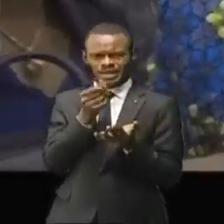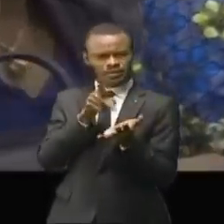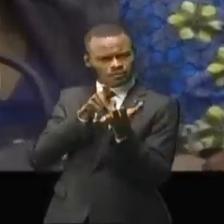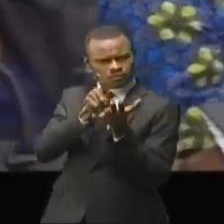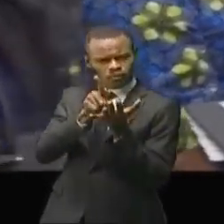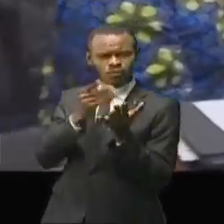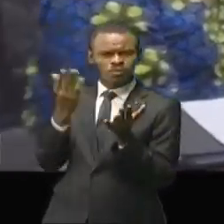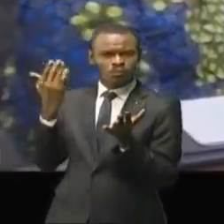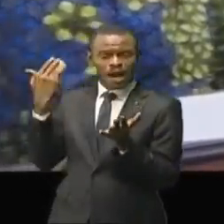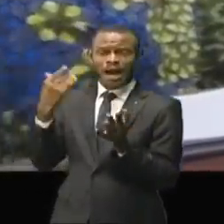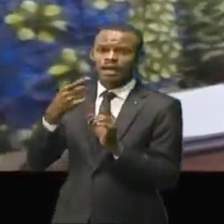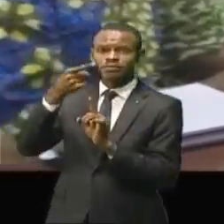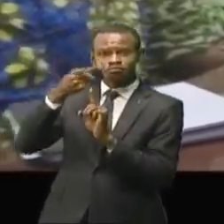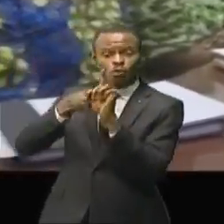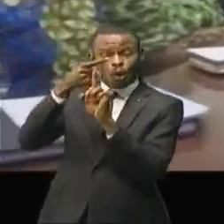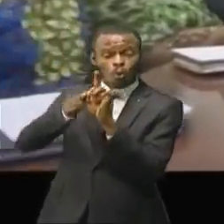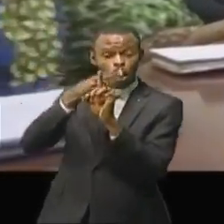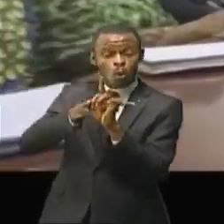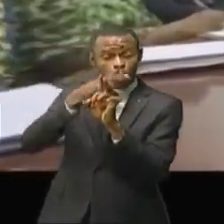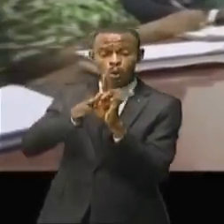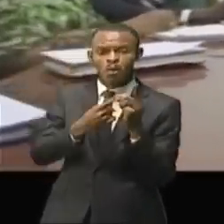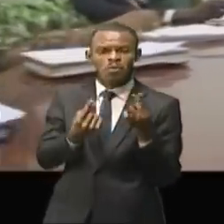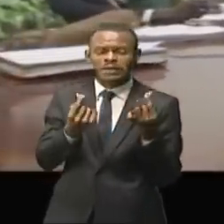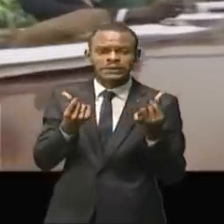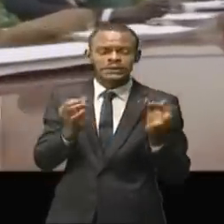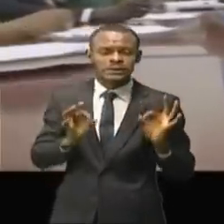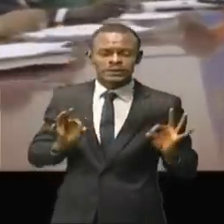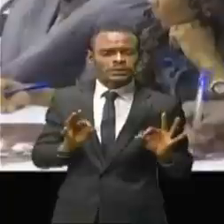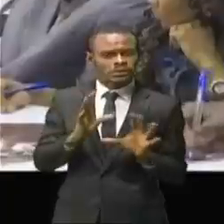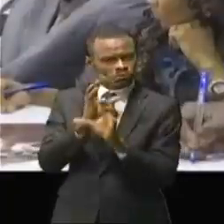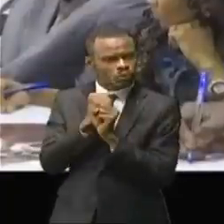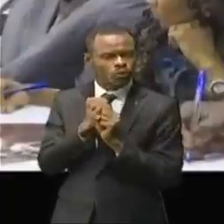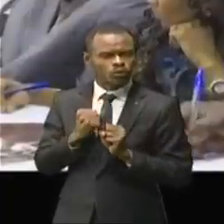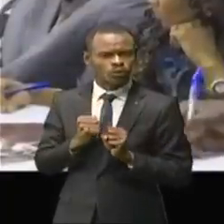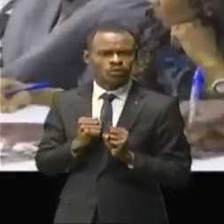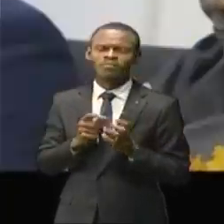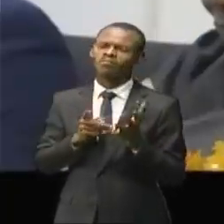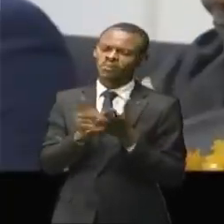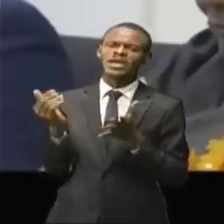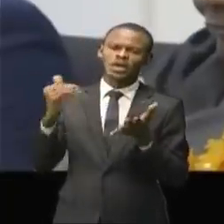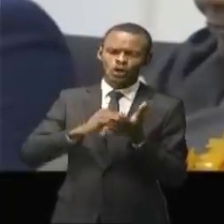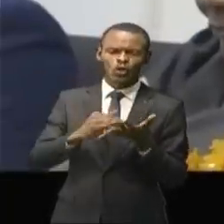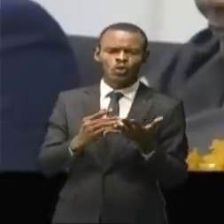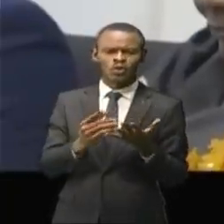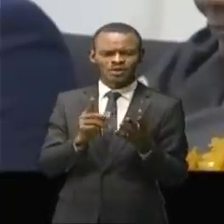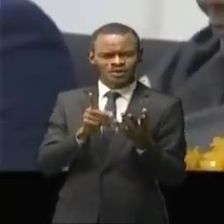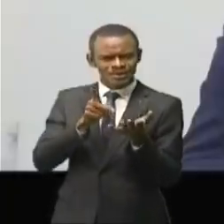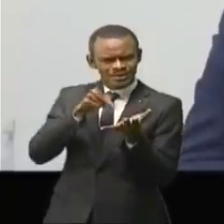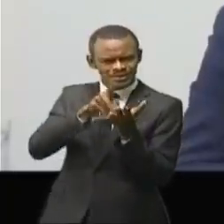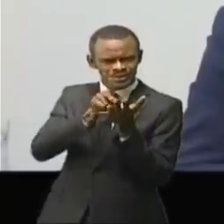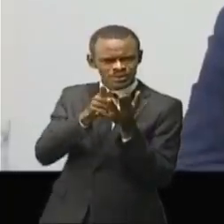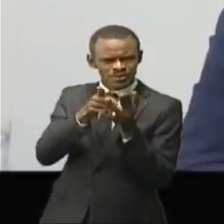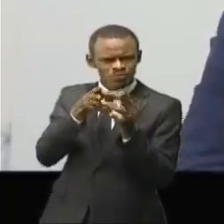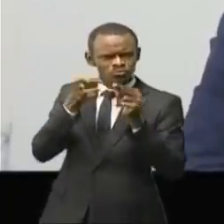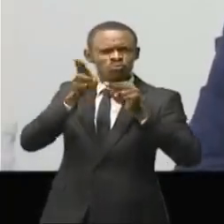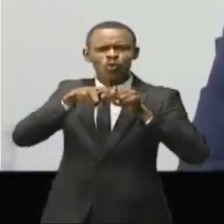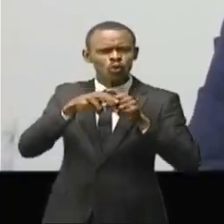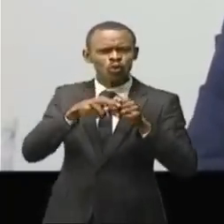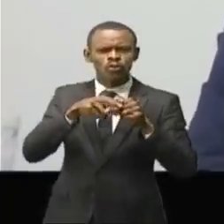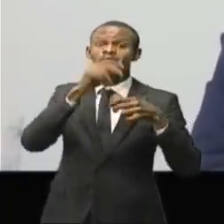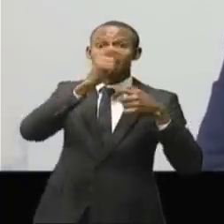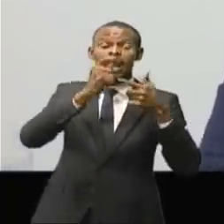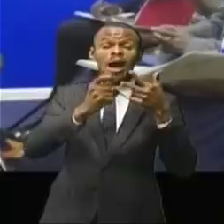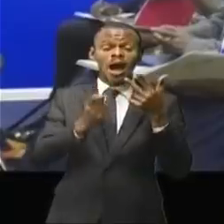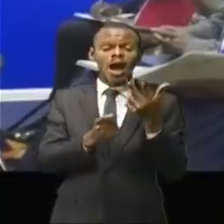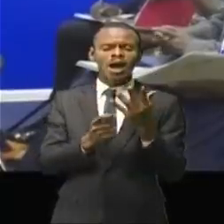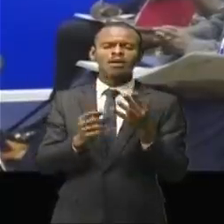pays de la prime de motivation des agents et la perception de la rédevance pour la télévision nationale constitue le dossier que le syndicaliste sort ont